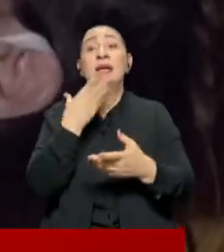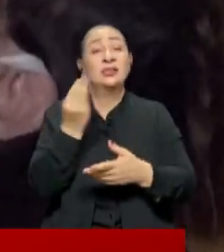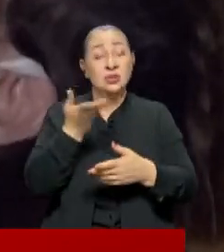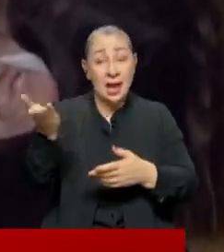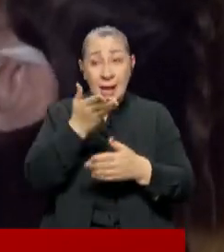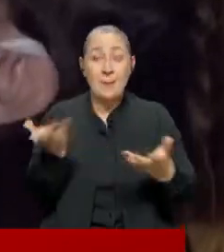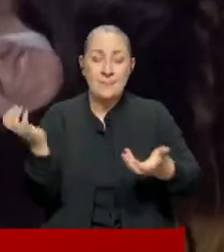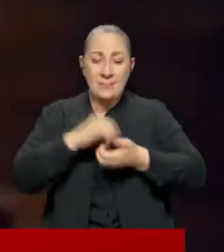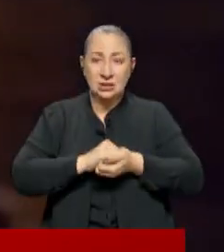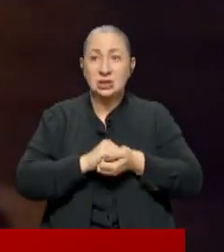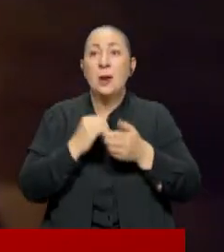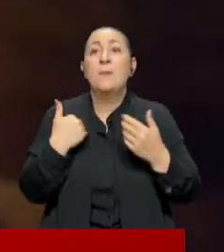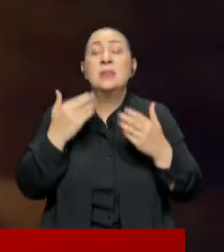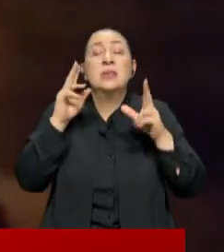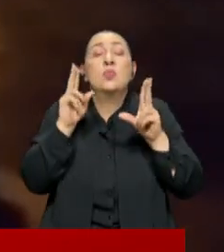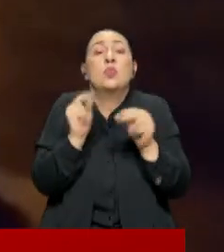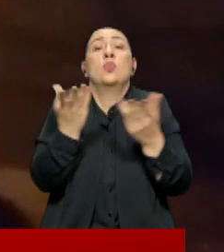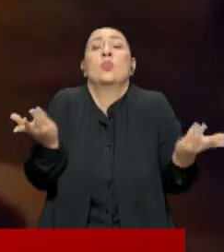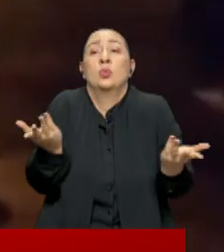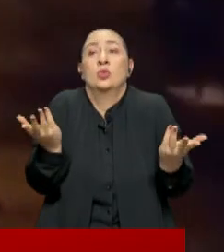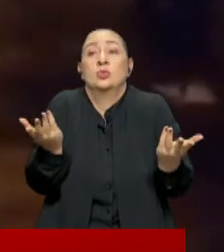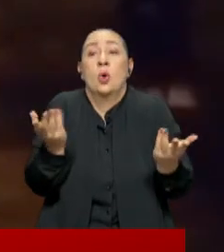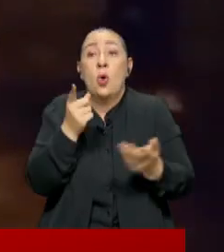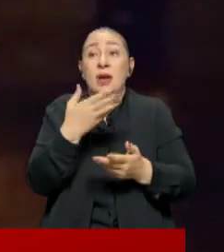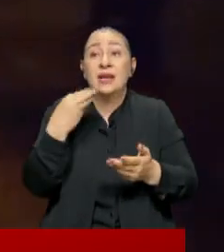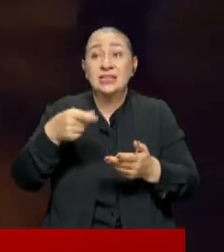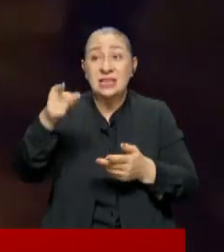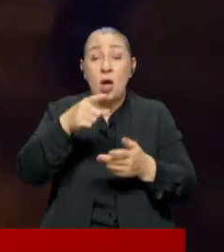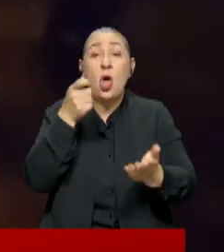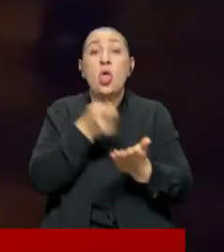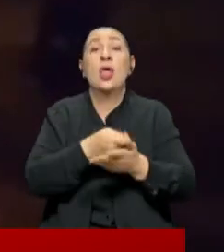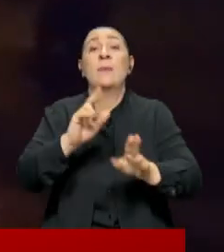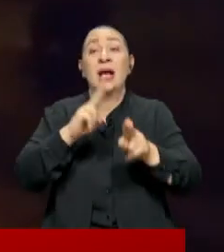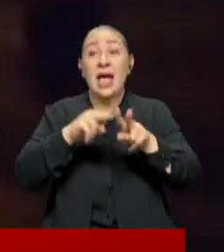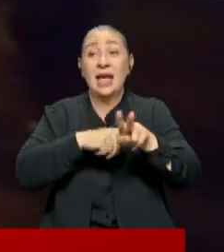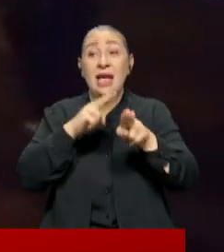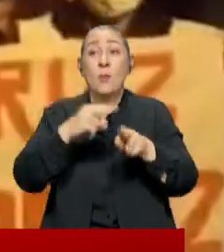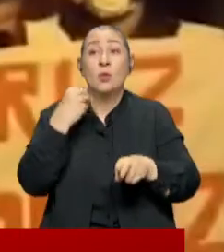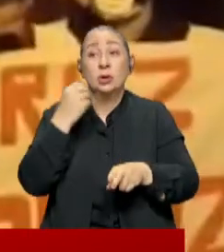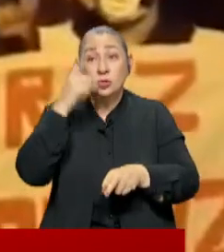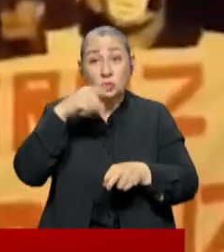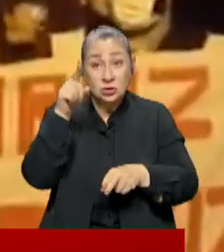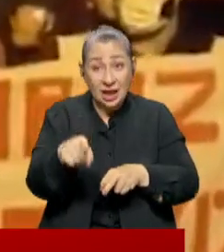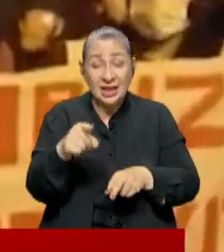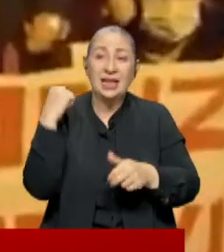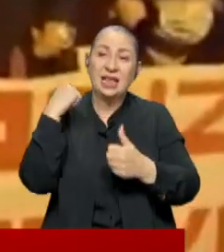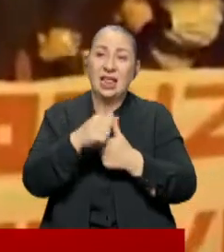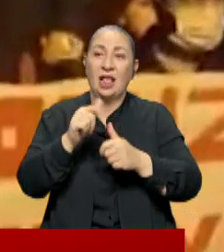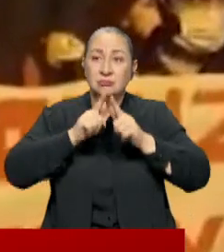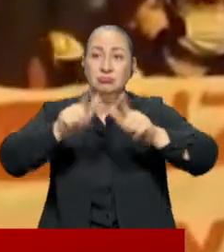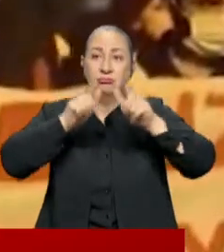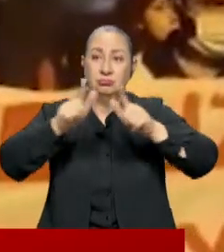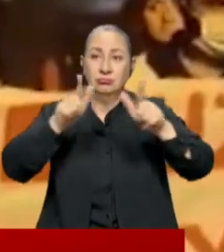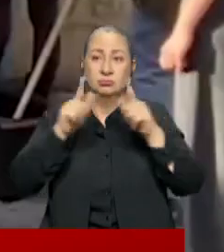gençler birleşip barınamıyoruz hareketi kurmuştu. O gençler ödenemeyen KYK borçları nedeniyle yeniden